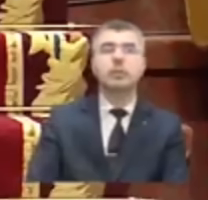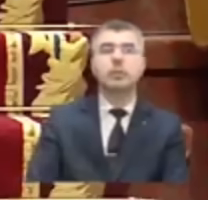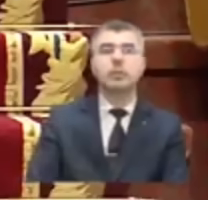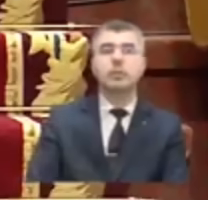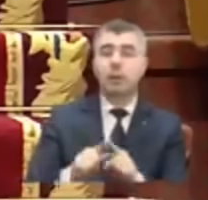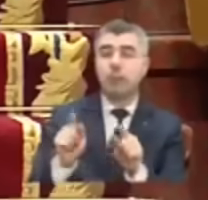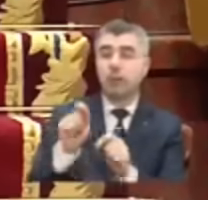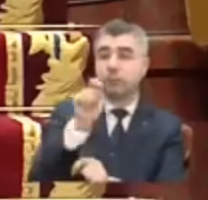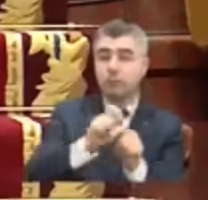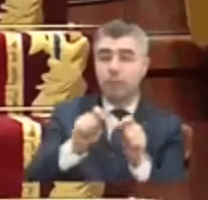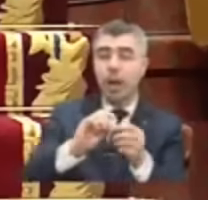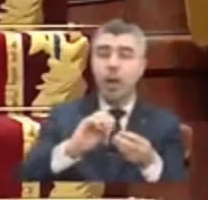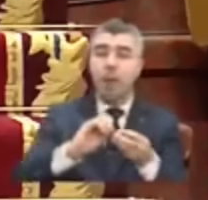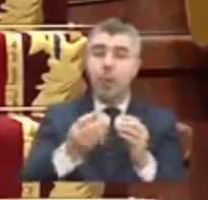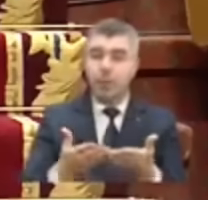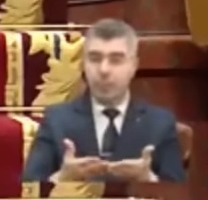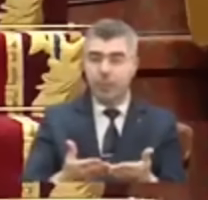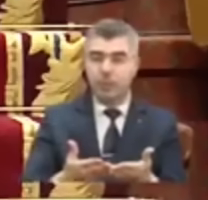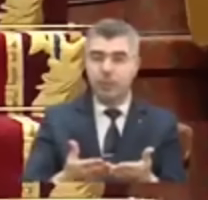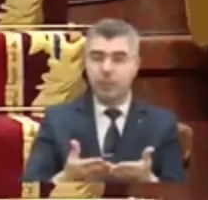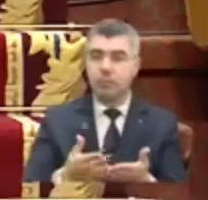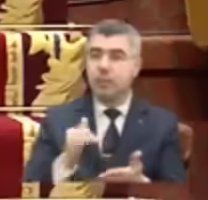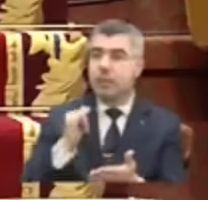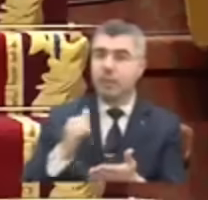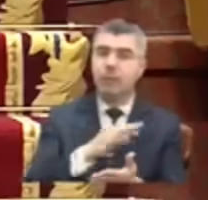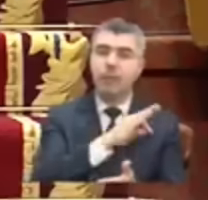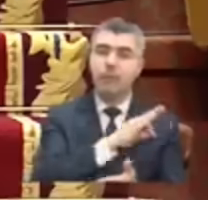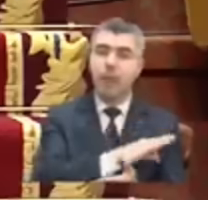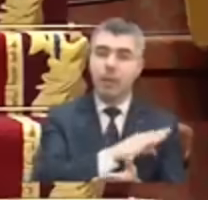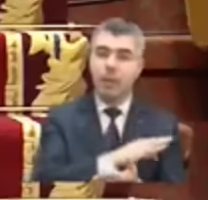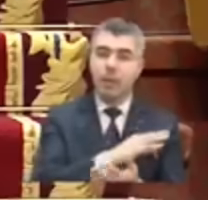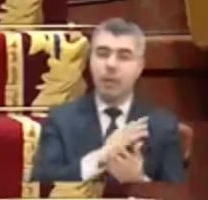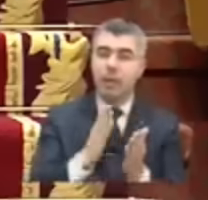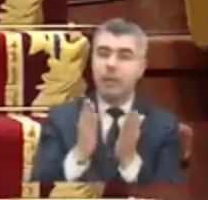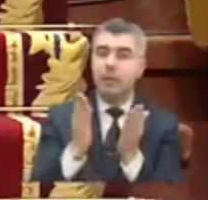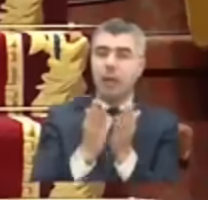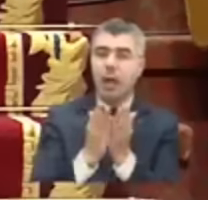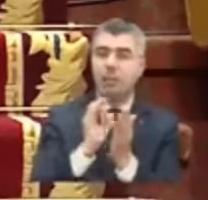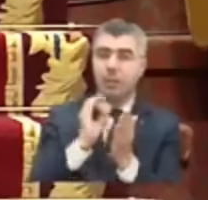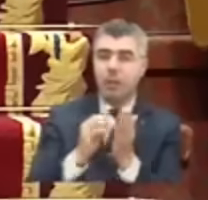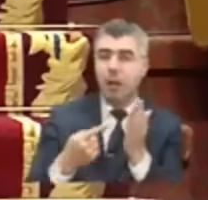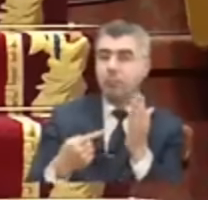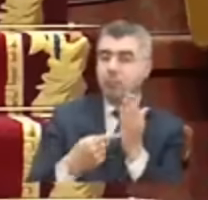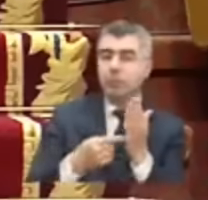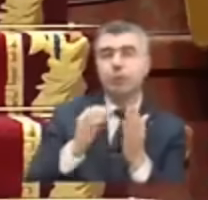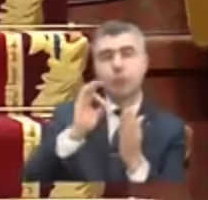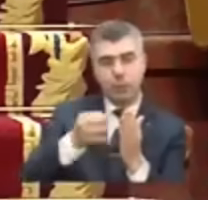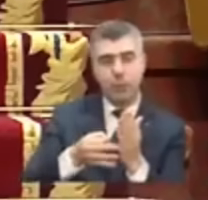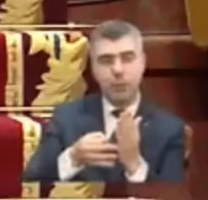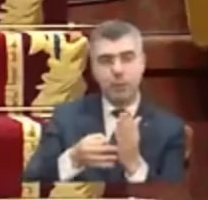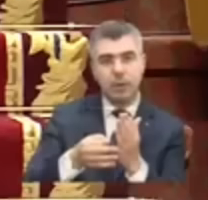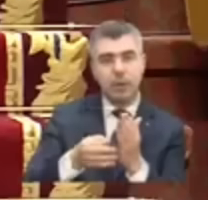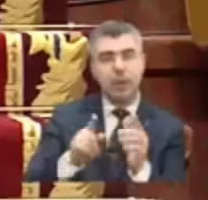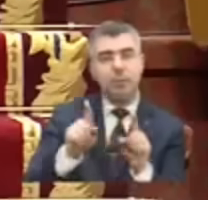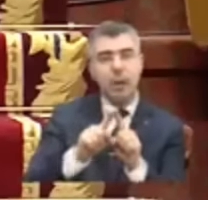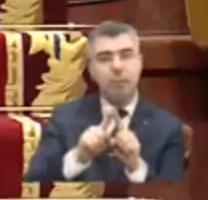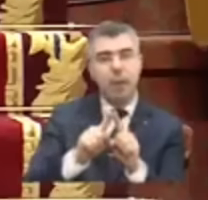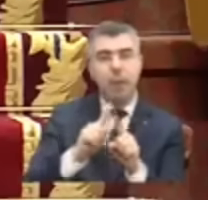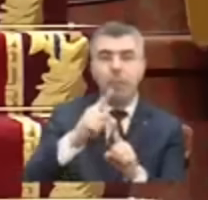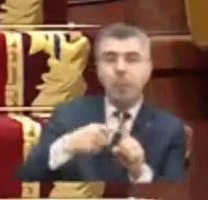معالجه هذه الظاهره وضمان استفاده الطلاب من وسائل الذكاء الاصطناعي كادوات